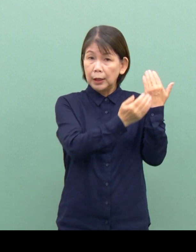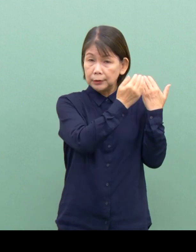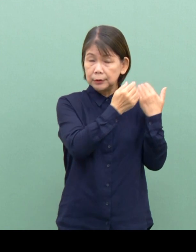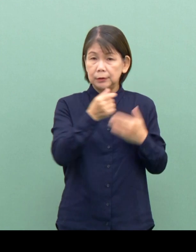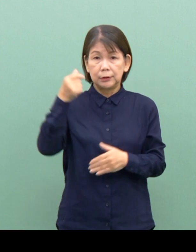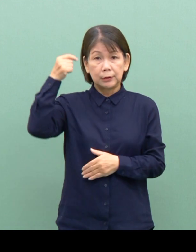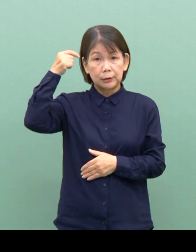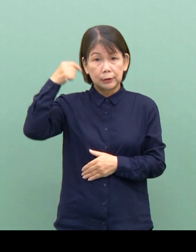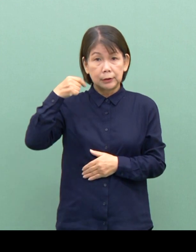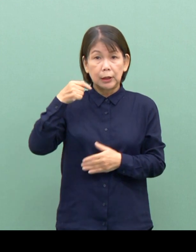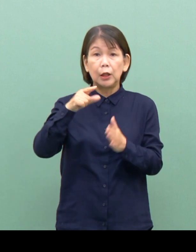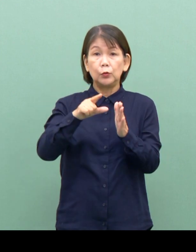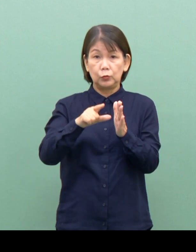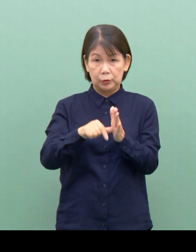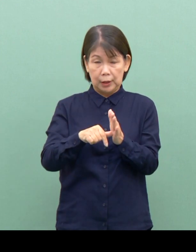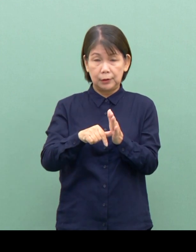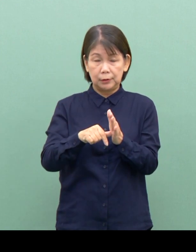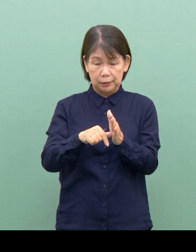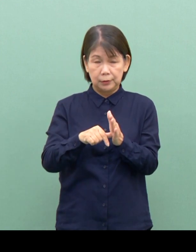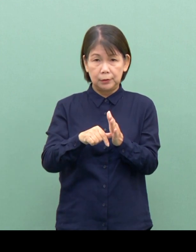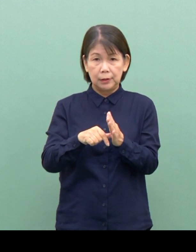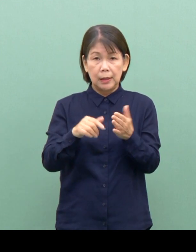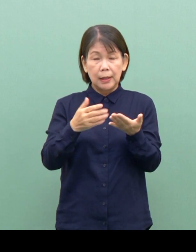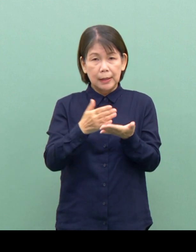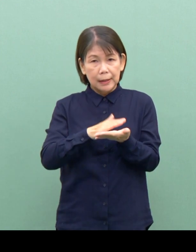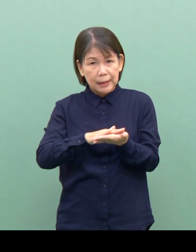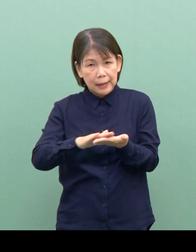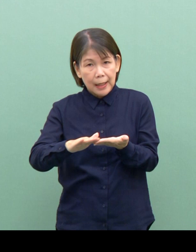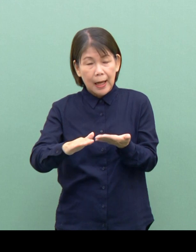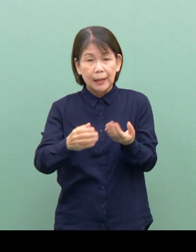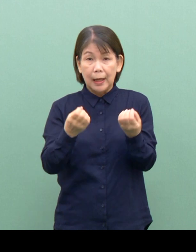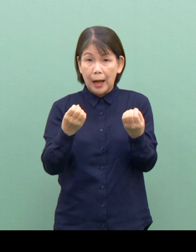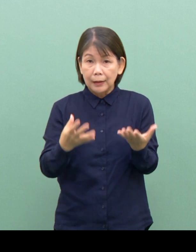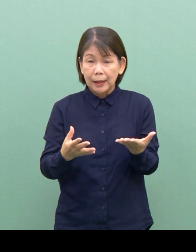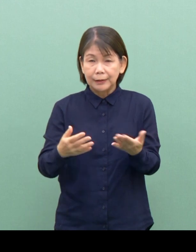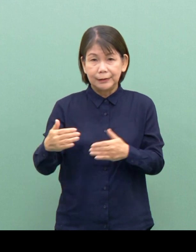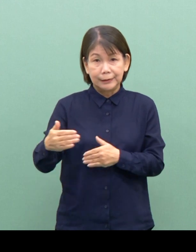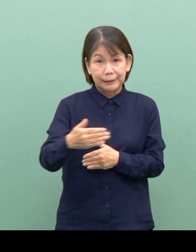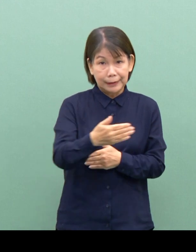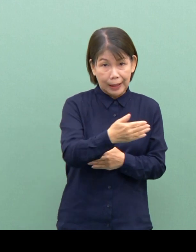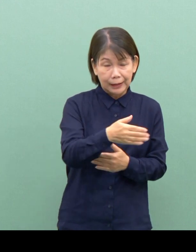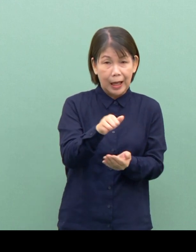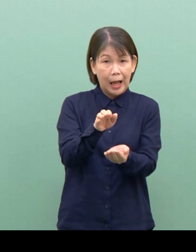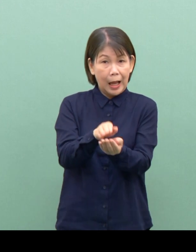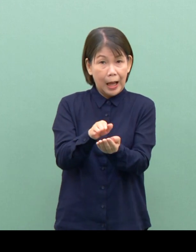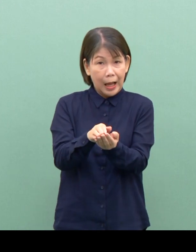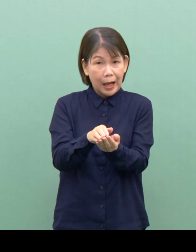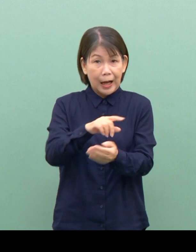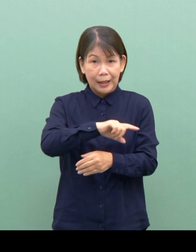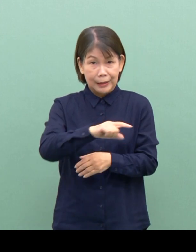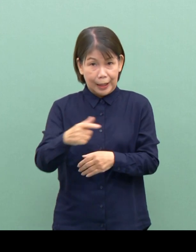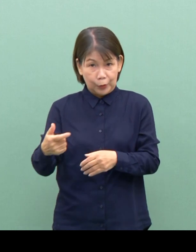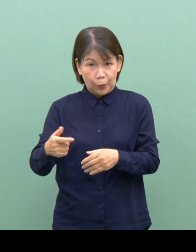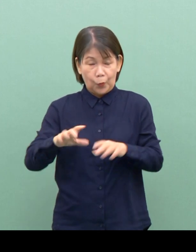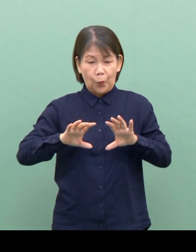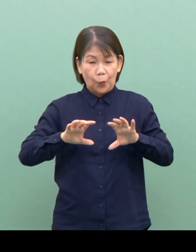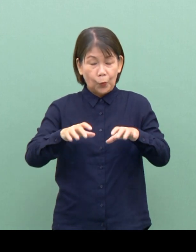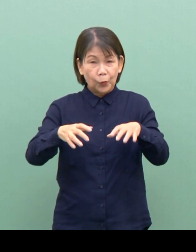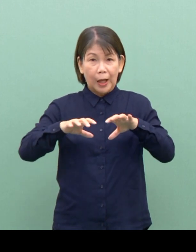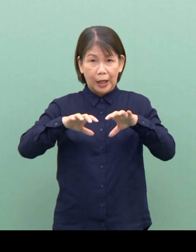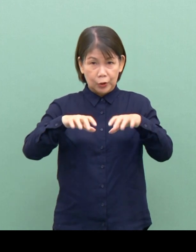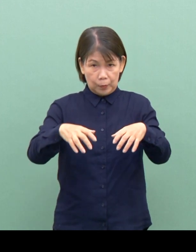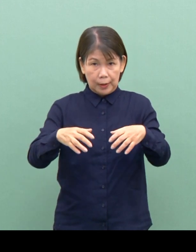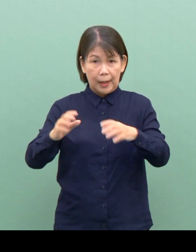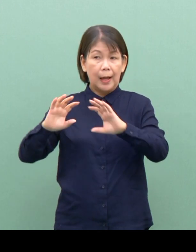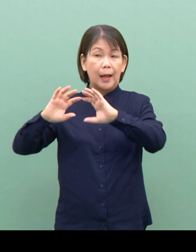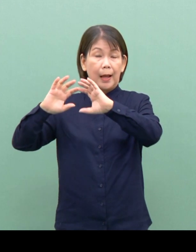。その歴史は古く、鎖国されていた江戸時代に遡ります。当時、俵に詰めた品質